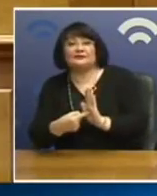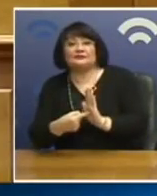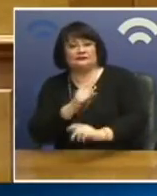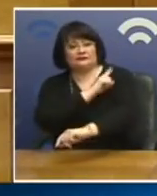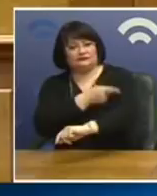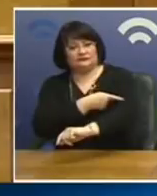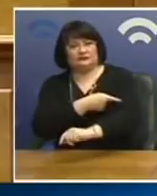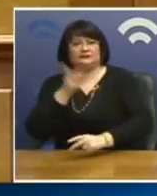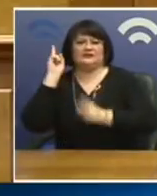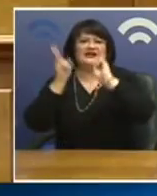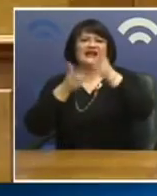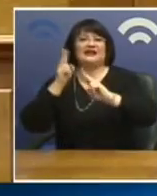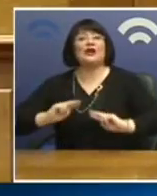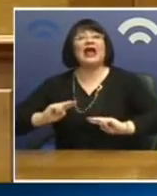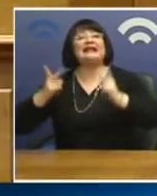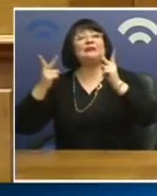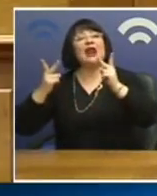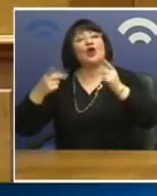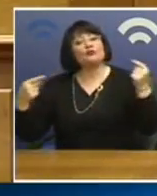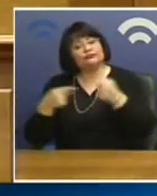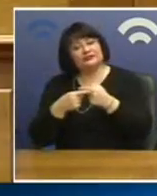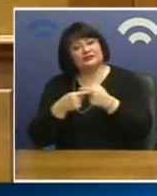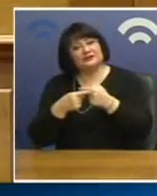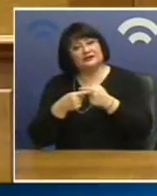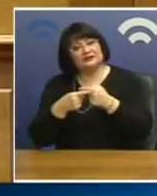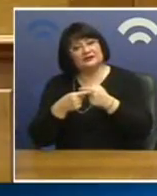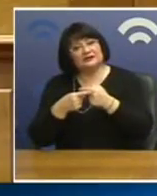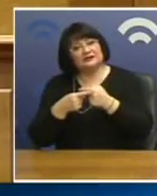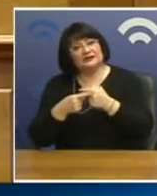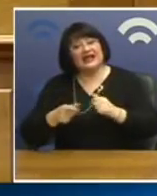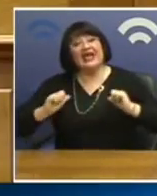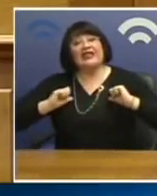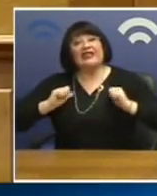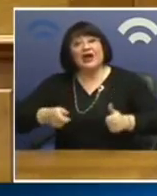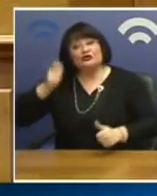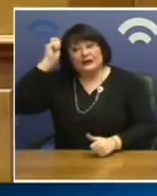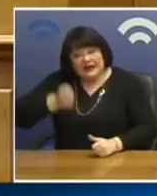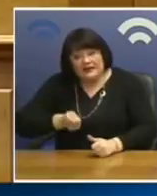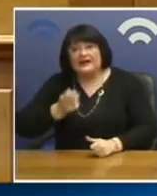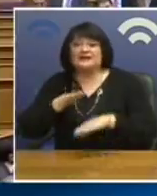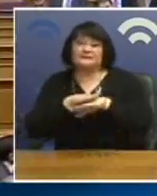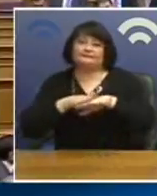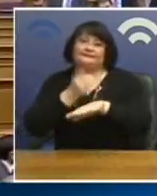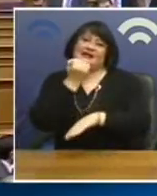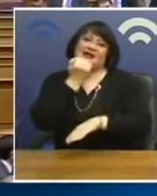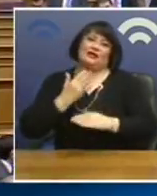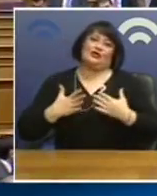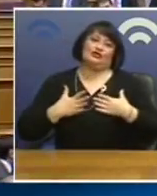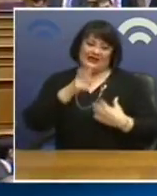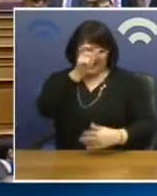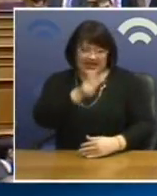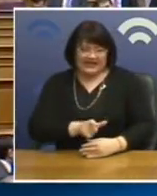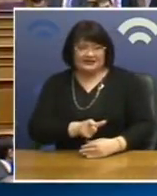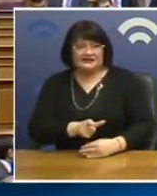να κατηγορεί τον αντίπαλο, αλλά και για το πολιτικό του θάρρος να αναγνωρίζει τα λάθη του. Και εσείς όχι μόνο